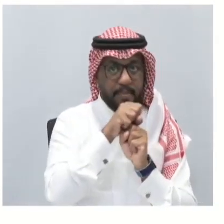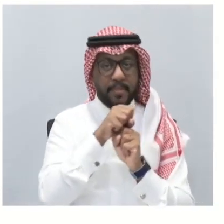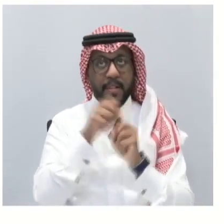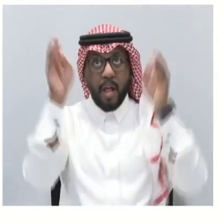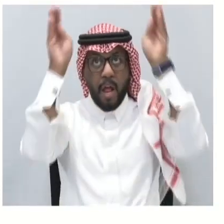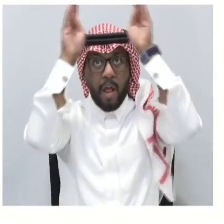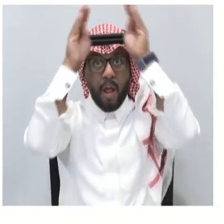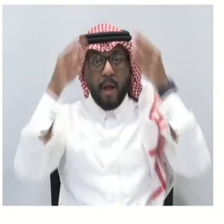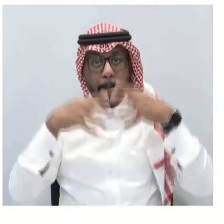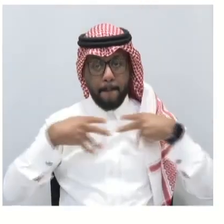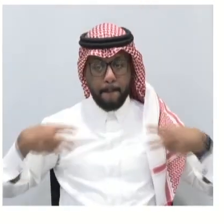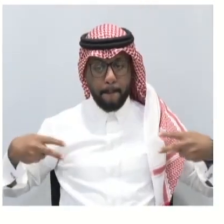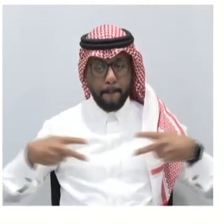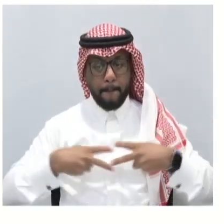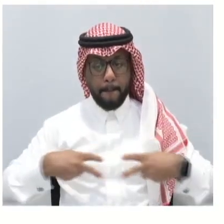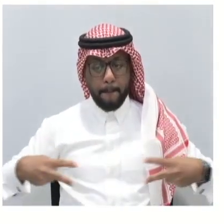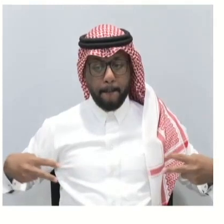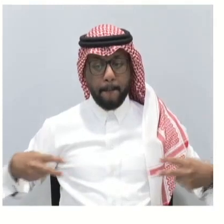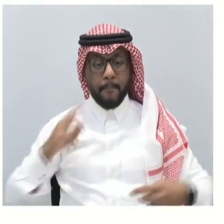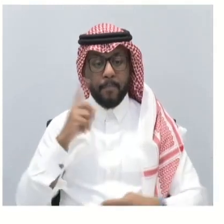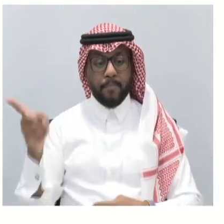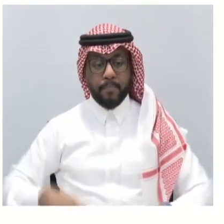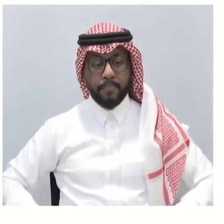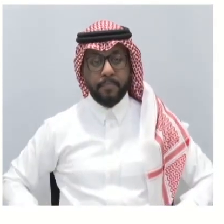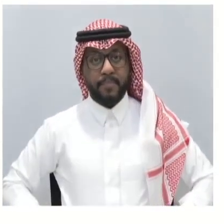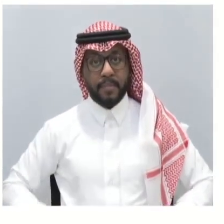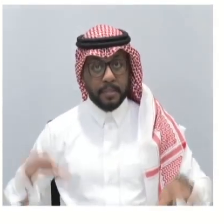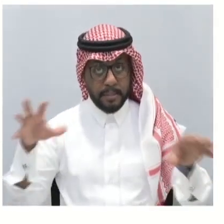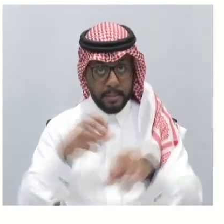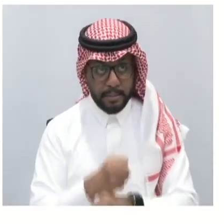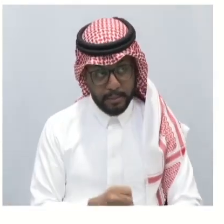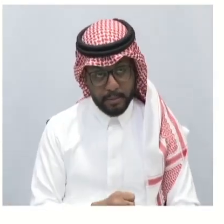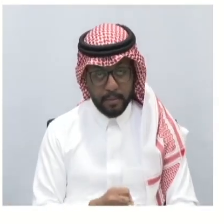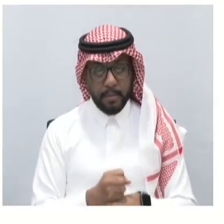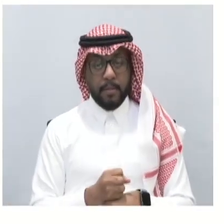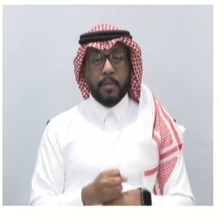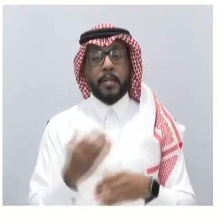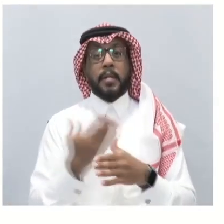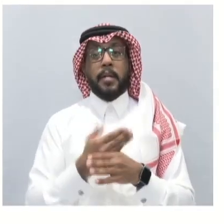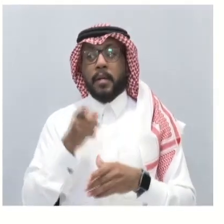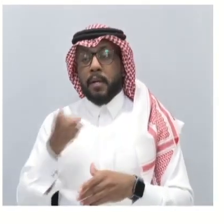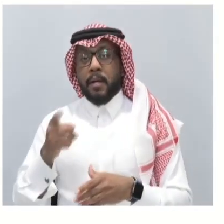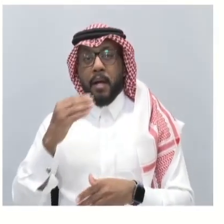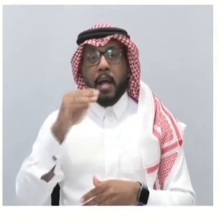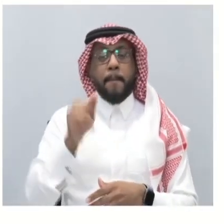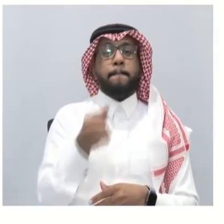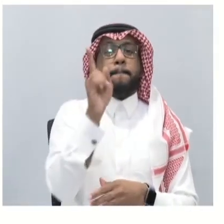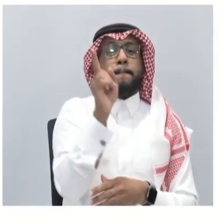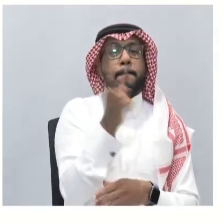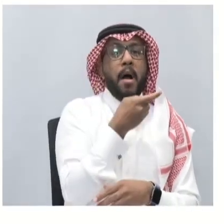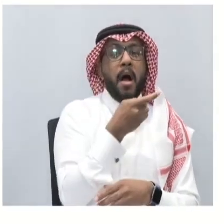اللبوه اكلت ماذا تتغذى على ماذا الان تتغذى على الحمار الوحشي والحمار الوحشي من ايش من